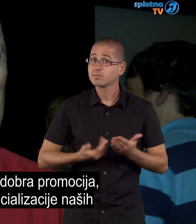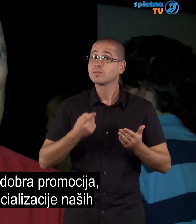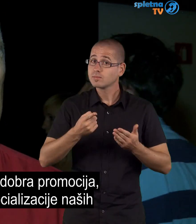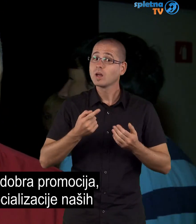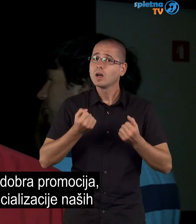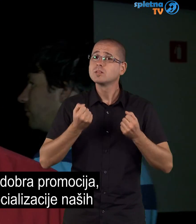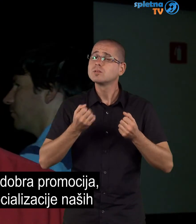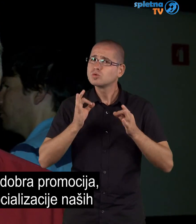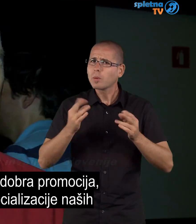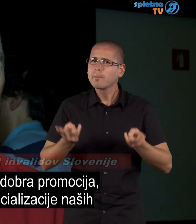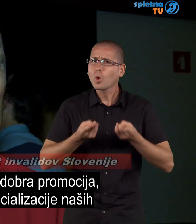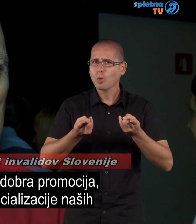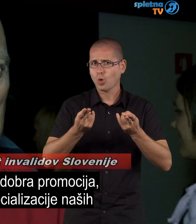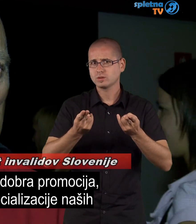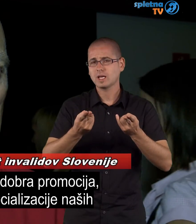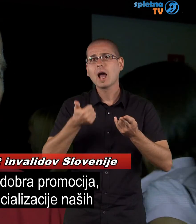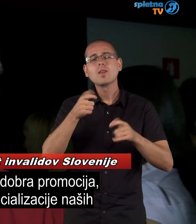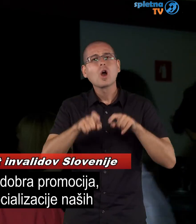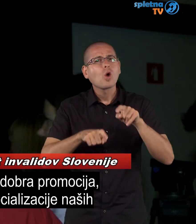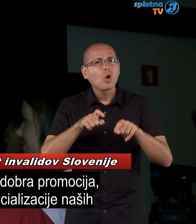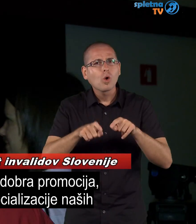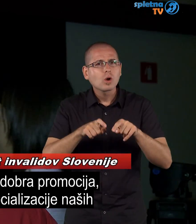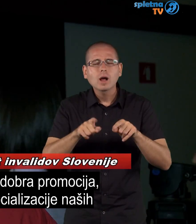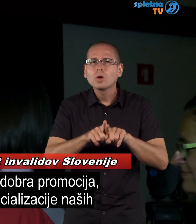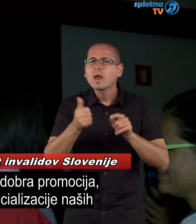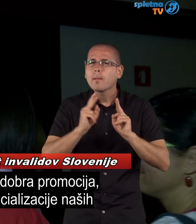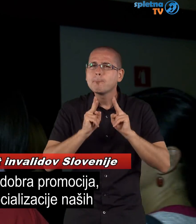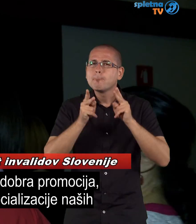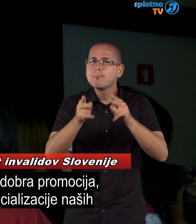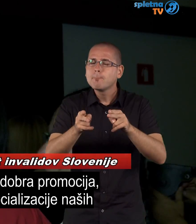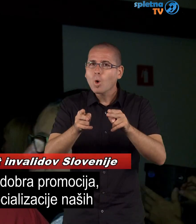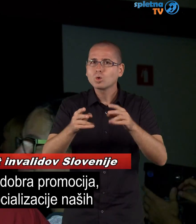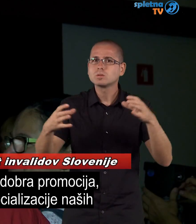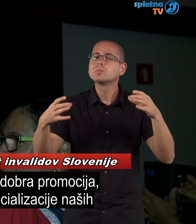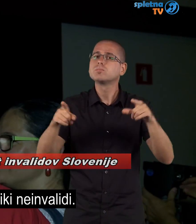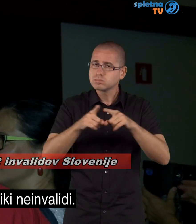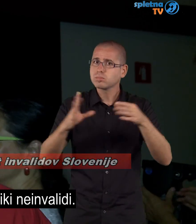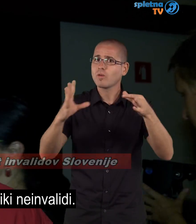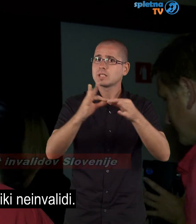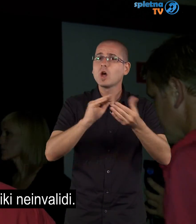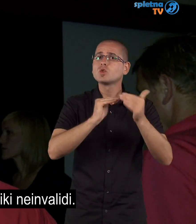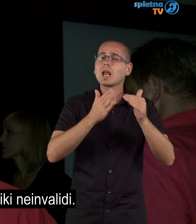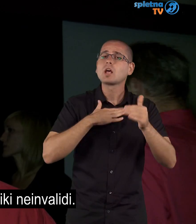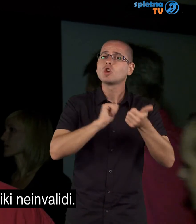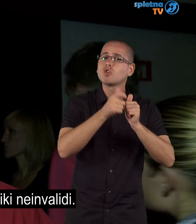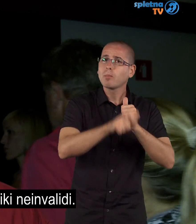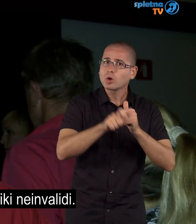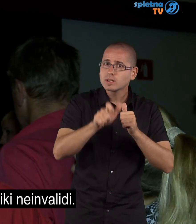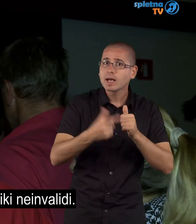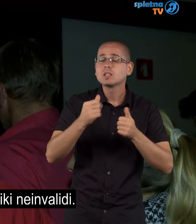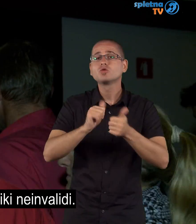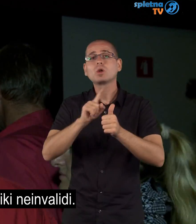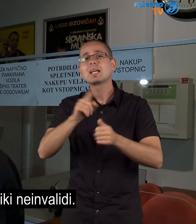Predvsem je zato za nas dobra promocija in v bistvu nek korak, se pravi nek most socializacije naših športnikov, se pravi